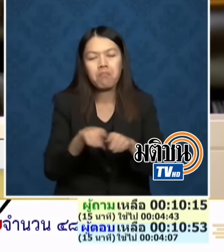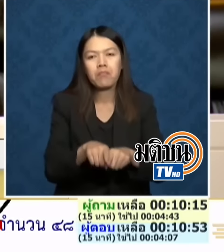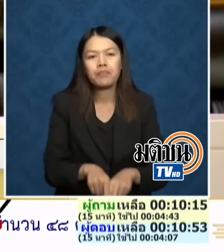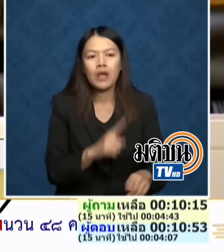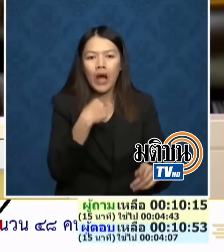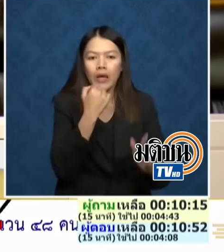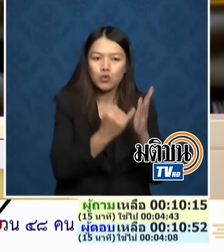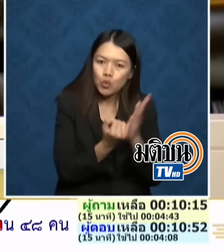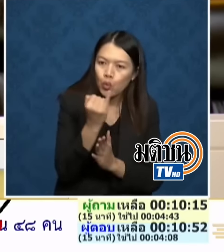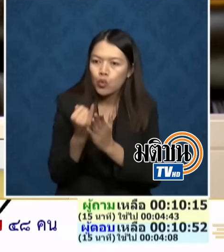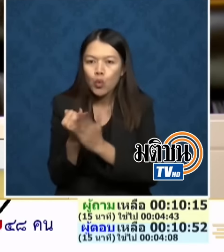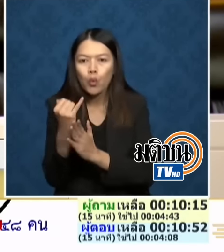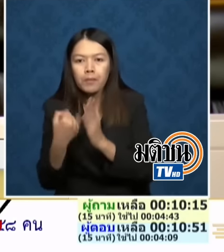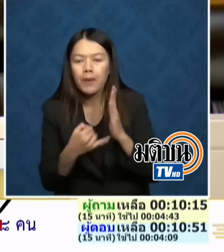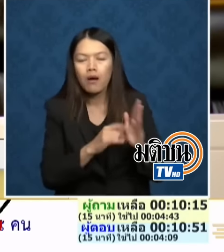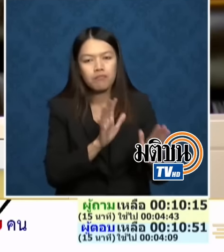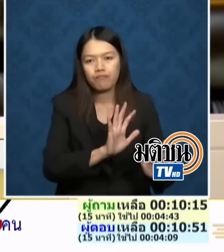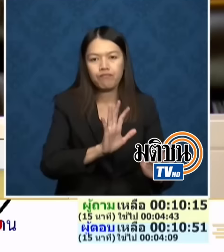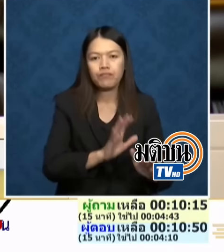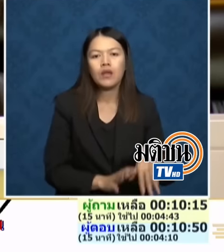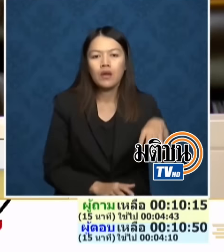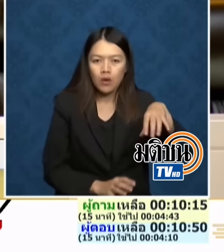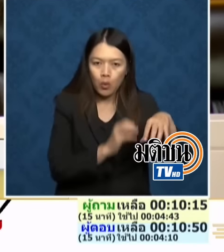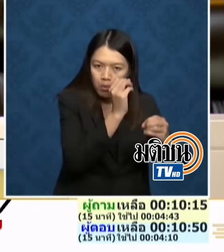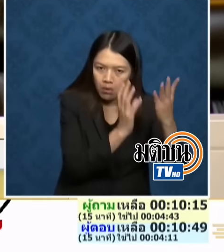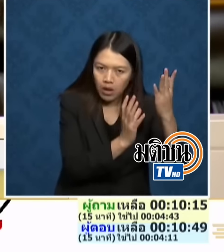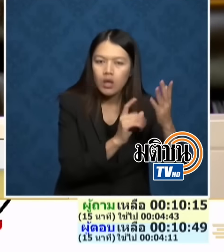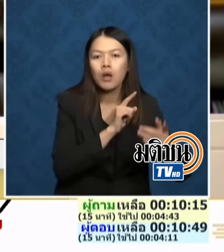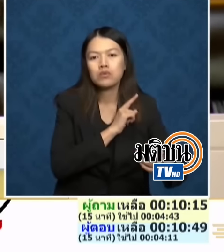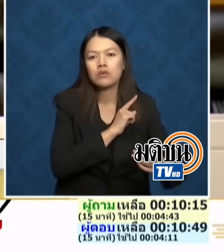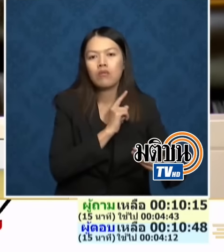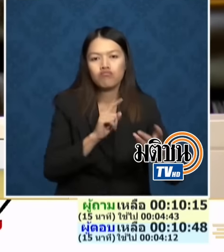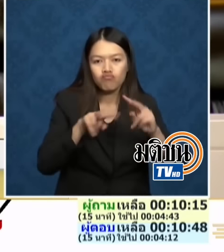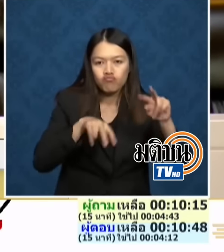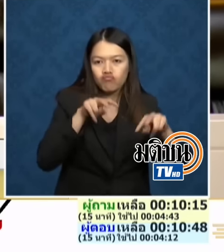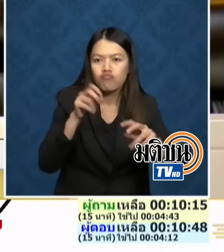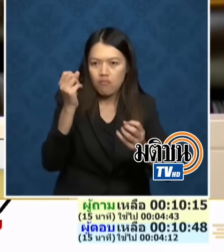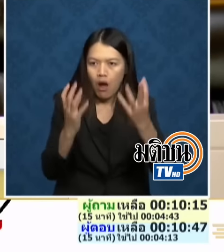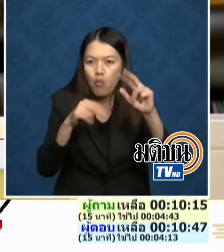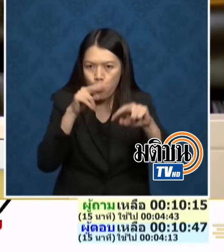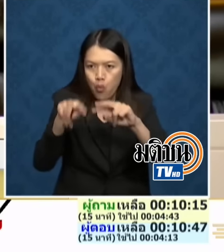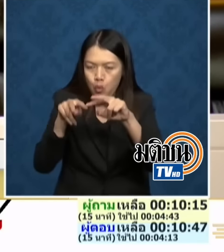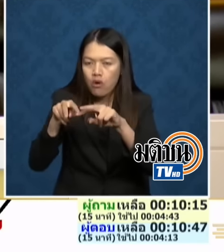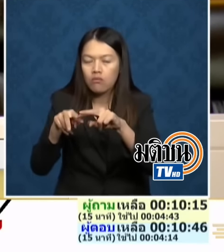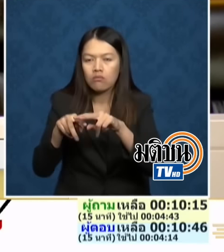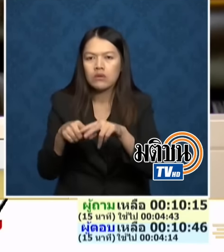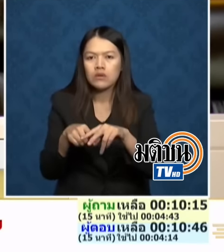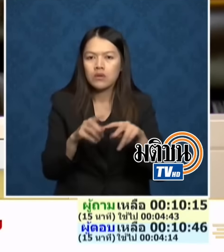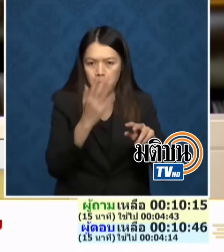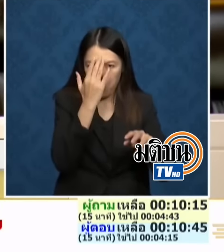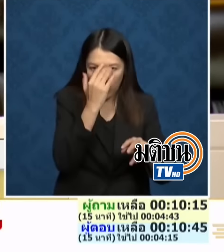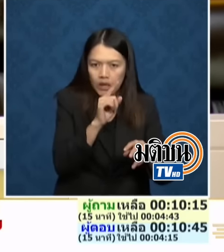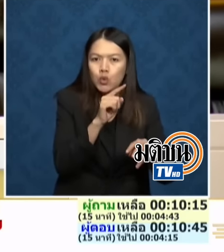ใครถูกใครผิดกรมบุทยาณกรมป่าไม้มีหน้าที่พิทักรักษาป่าไม้ ซึเปแ่งต้นน้ำ